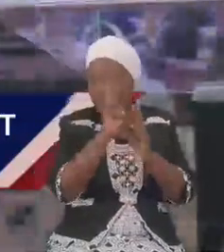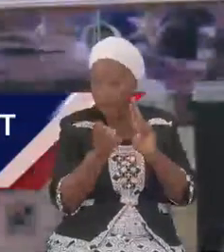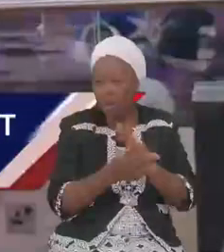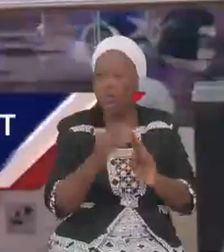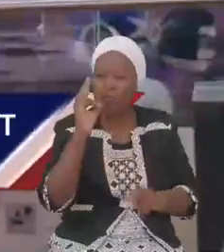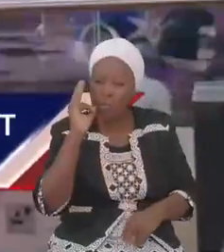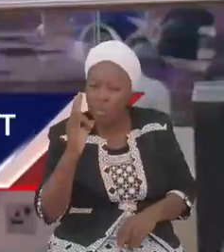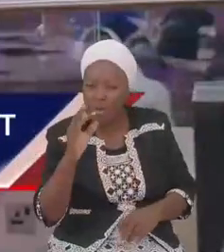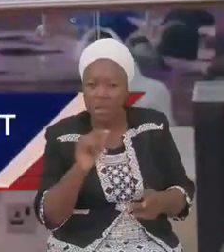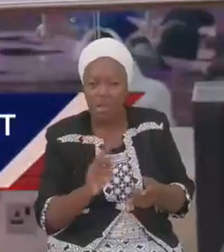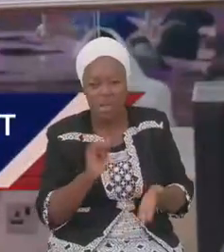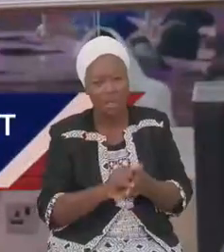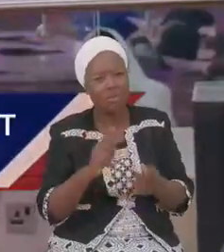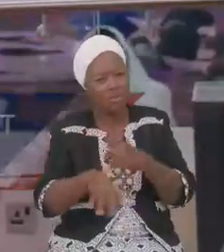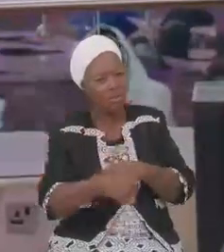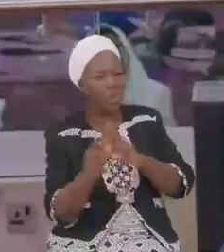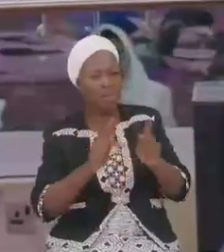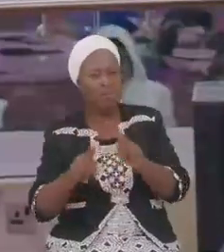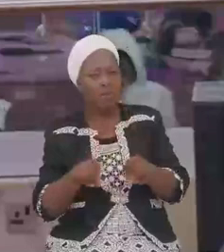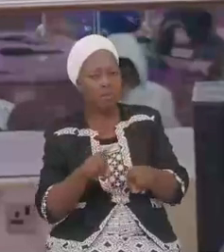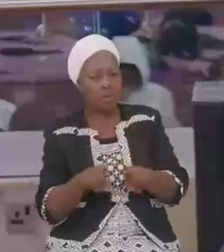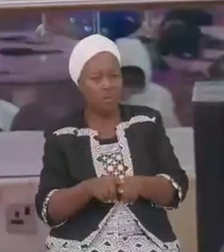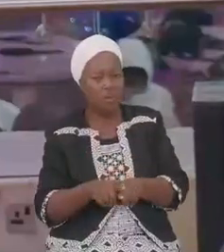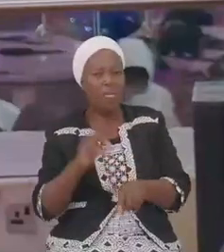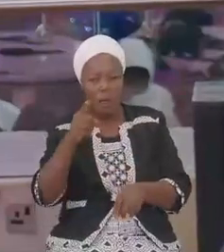cela aux autres et